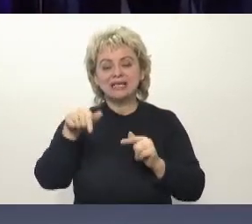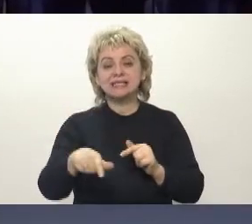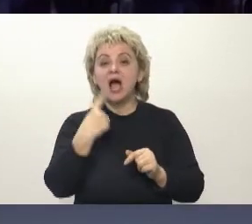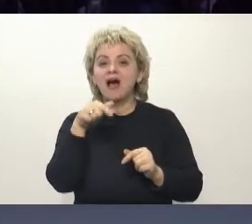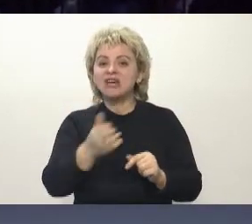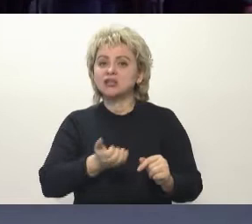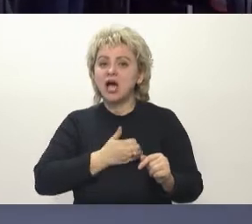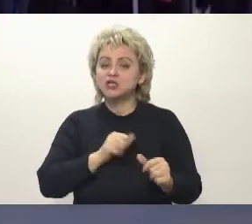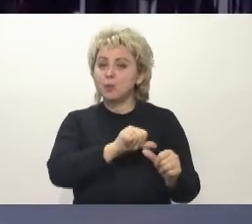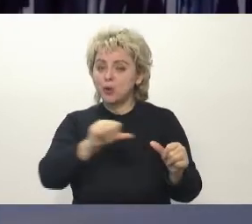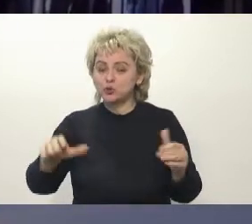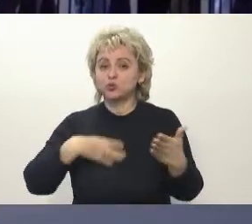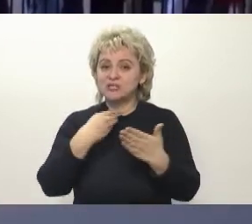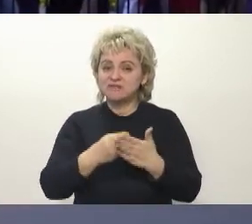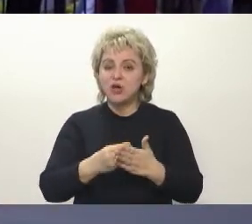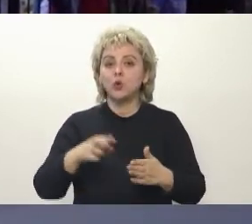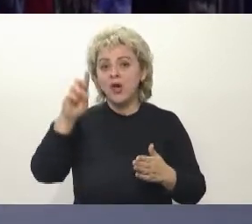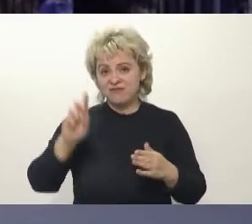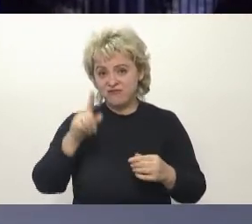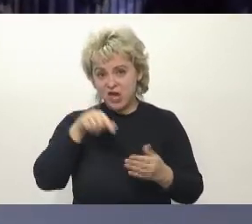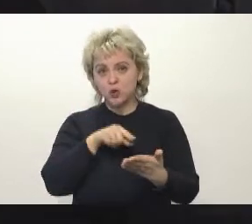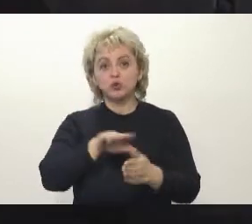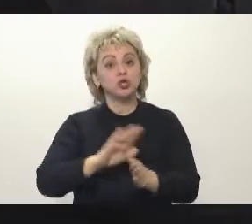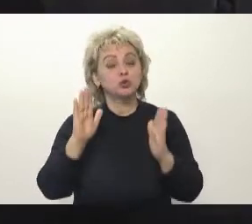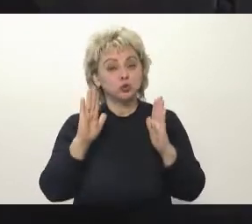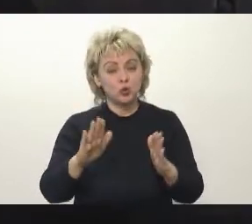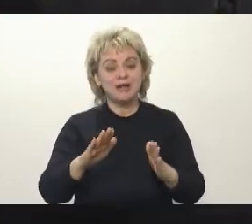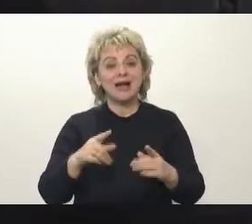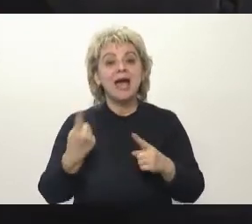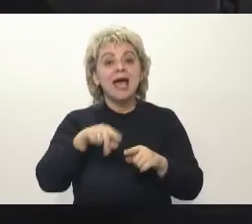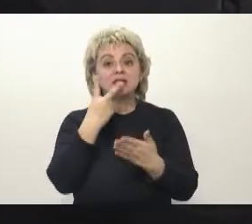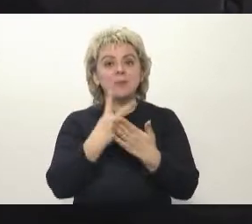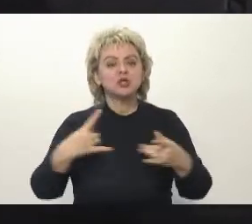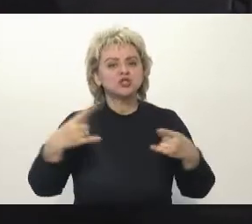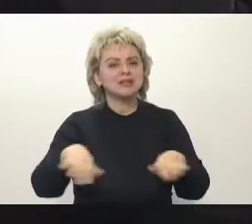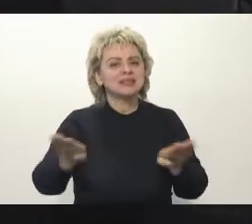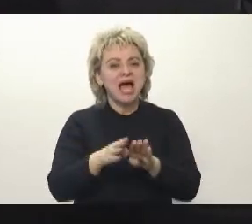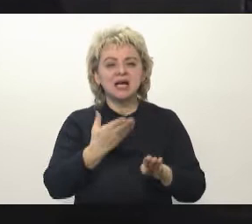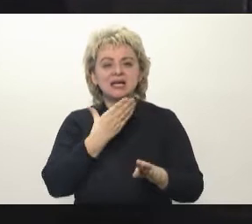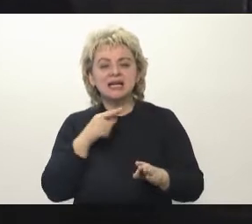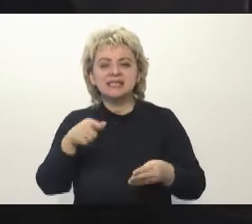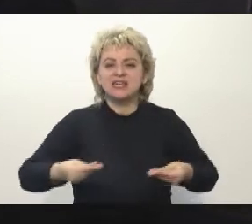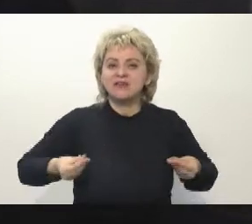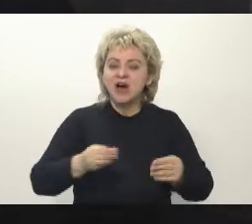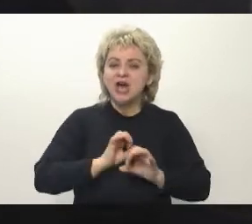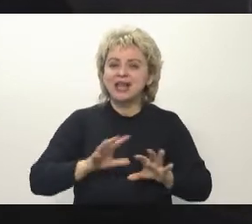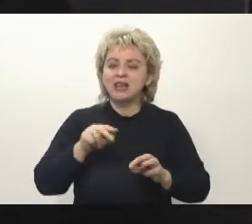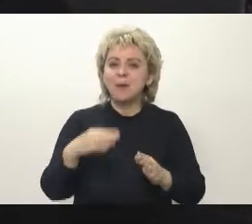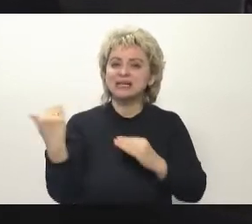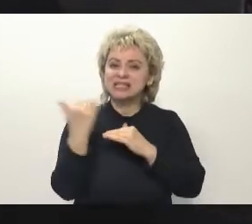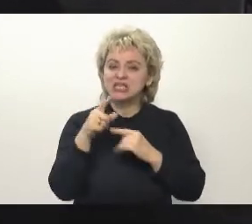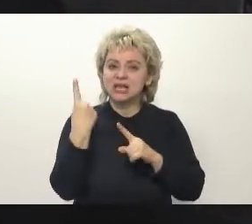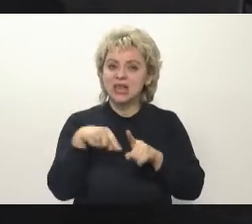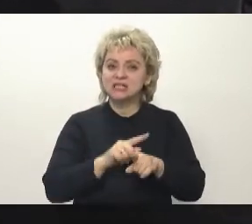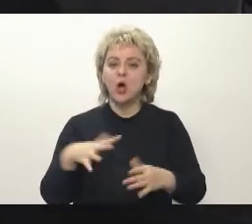Говорят, хотели подчеркнуть свою религиозность. И не только. Но экран преподносит все так красиво, навязчиво. Реклама затирает глаза. Для